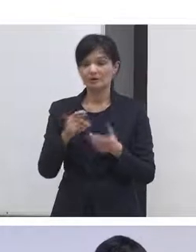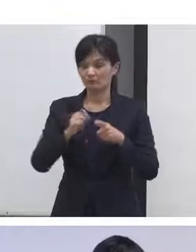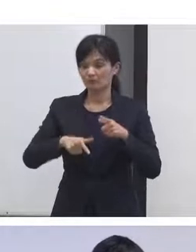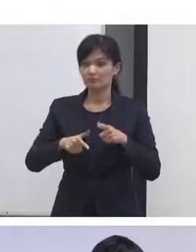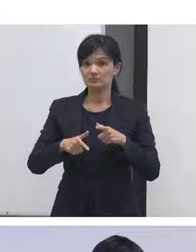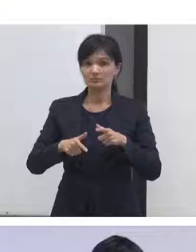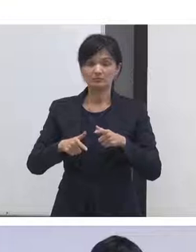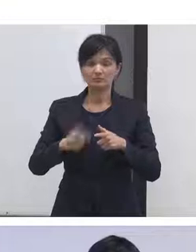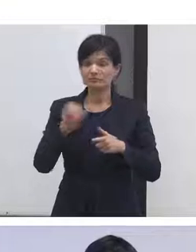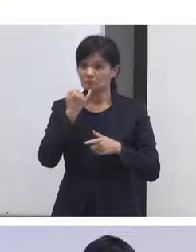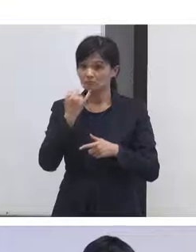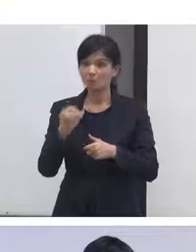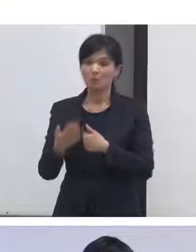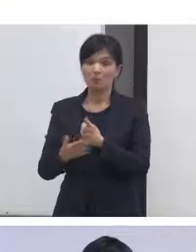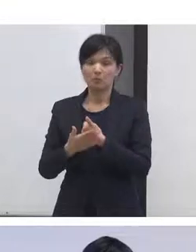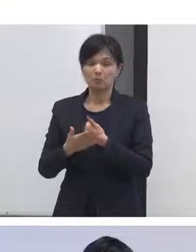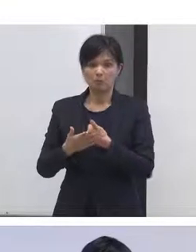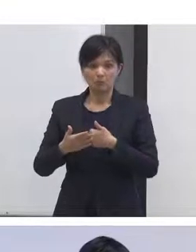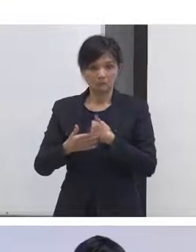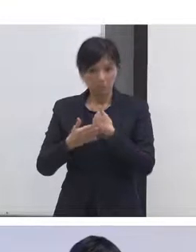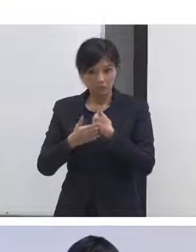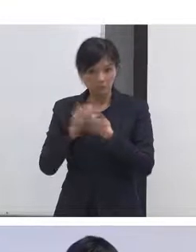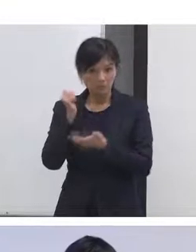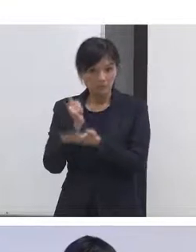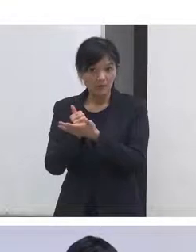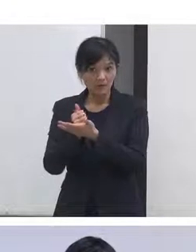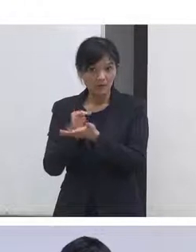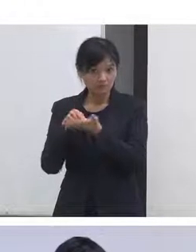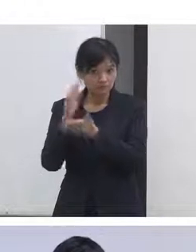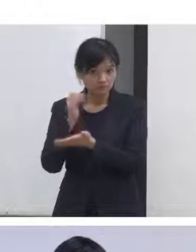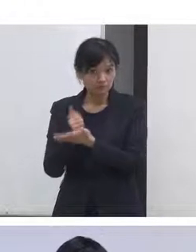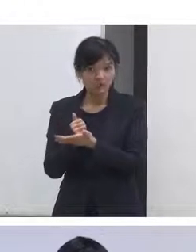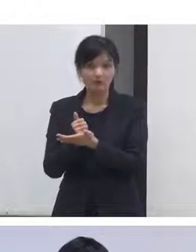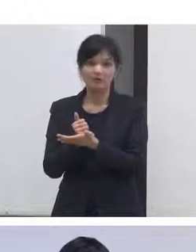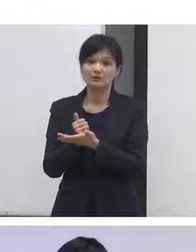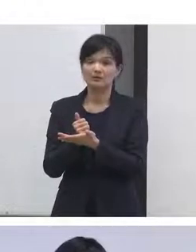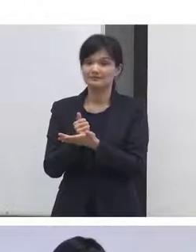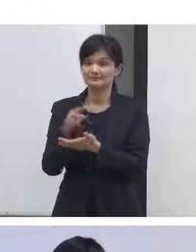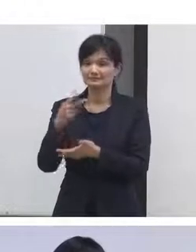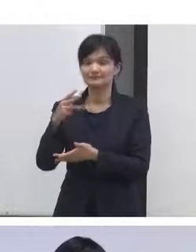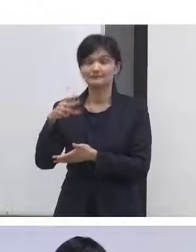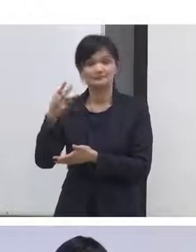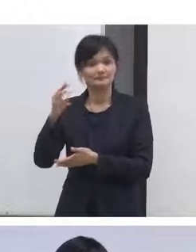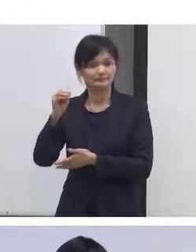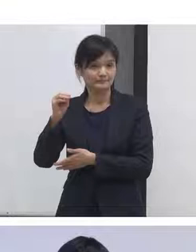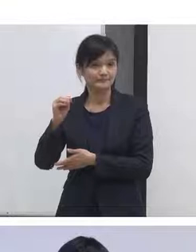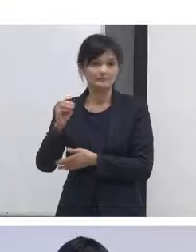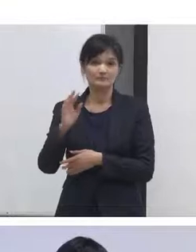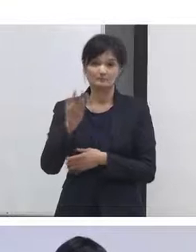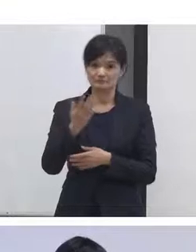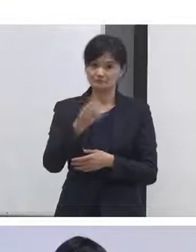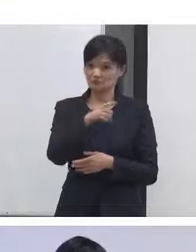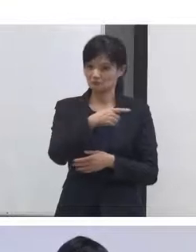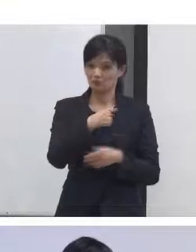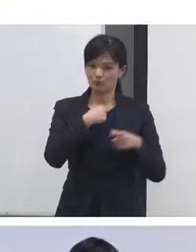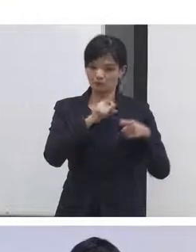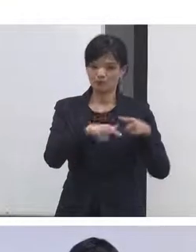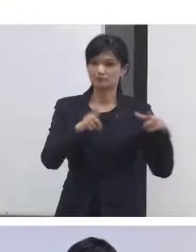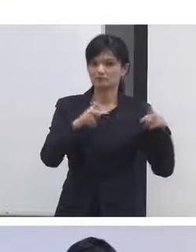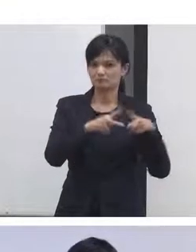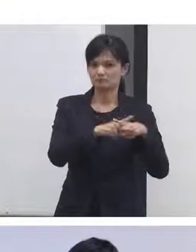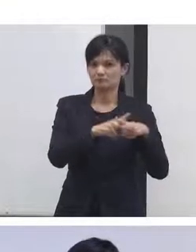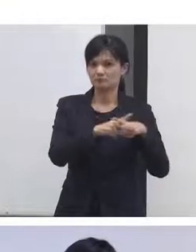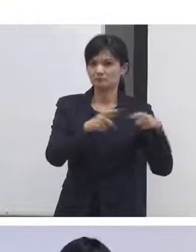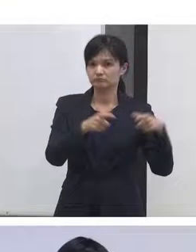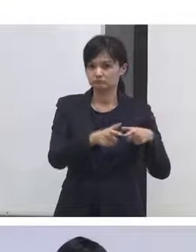后但他可能并没有任何损失。但像我们这种公司，就我们只有两个人的小团队，根本不可能做这种事情，所以我们后来就是没有去做这种政府